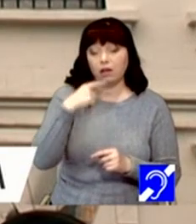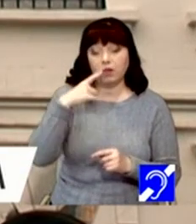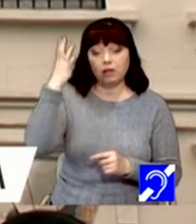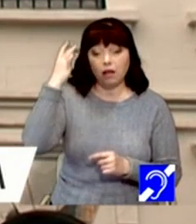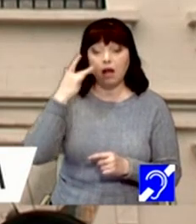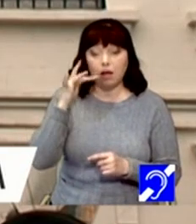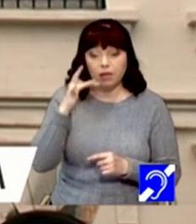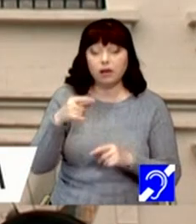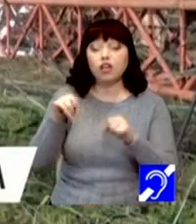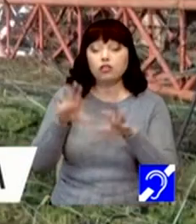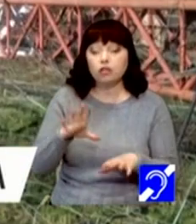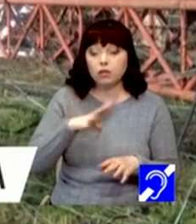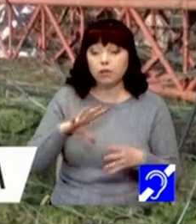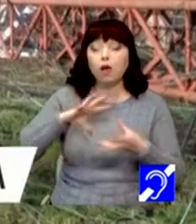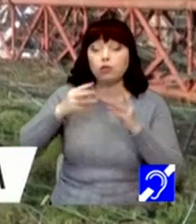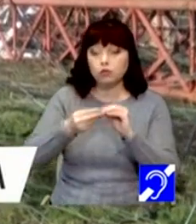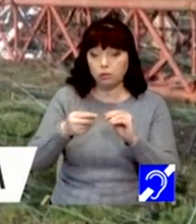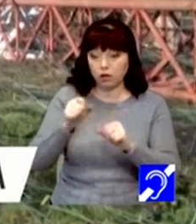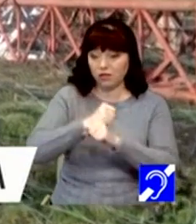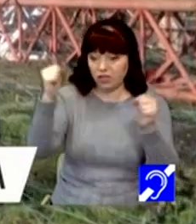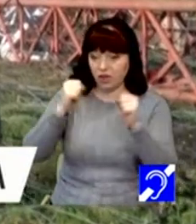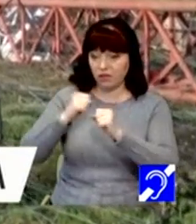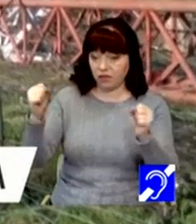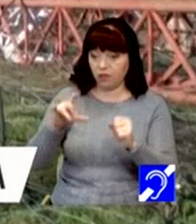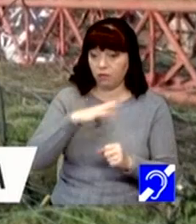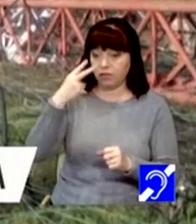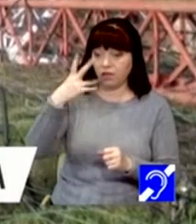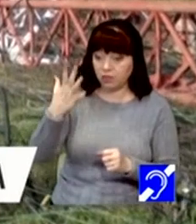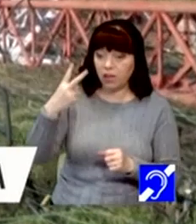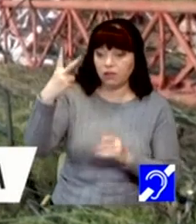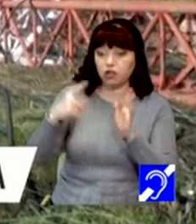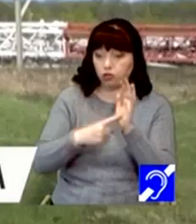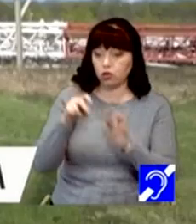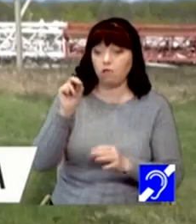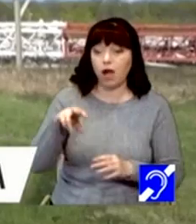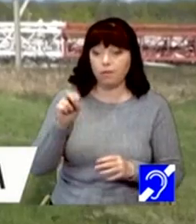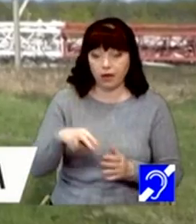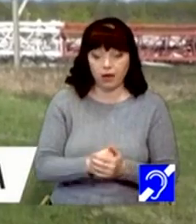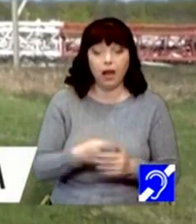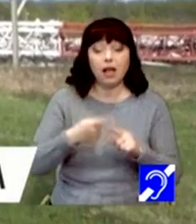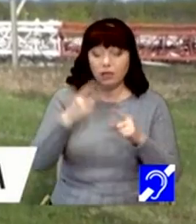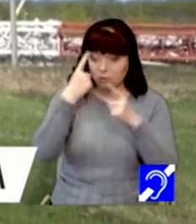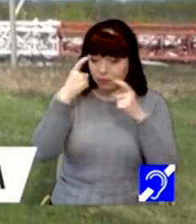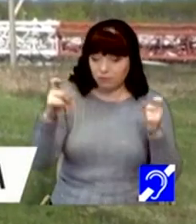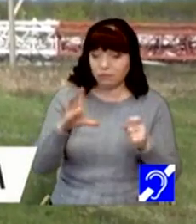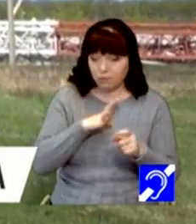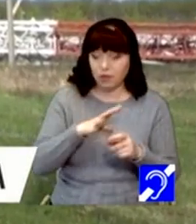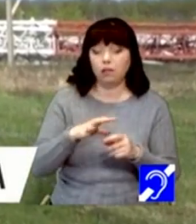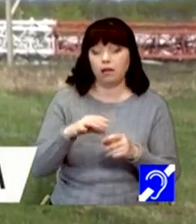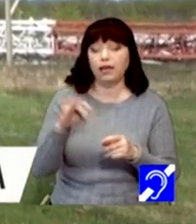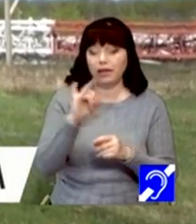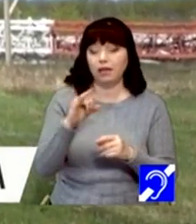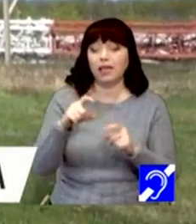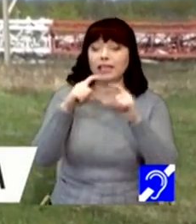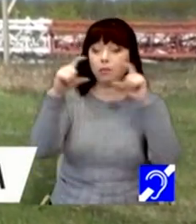decizia a fost luată ca urmare a exploziilor crezi sau produs pe 25 26 Aprilie o avertizare similare au fost emisă de